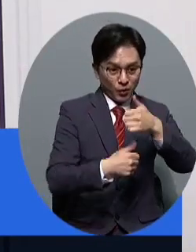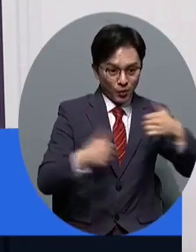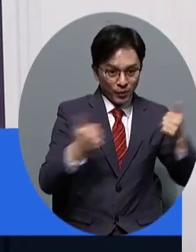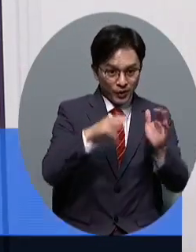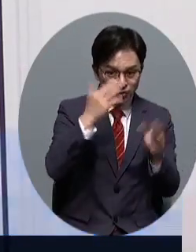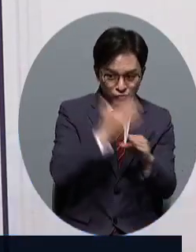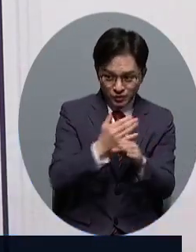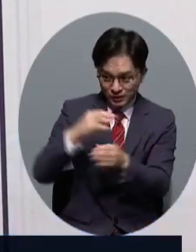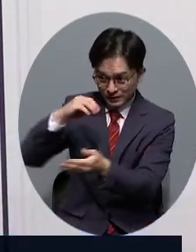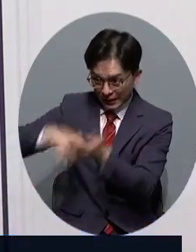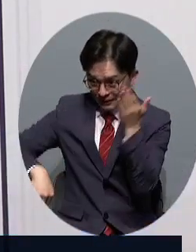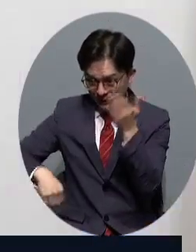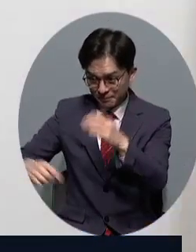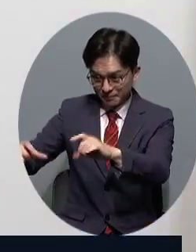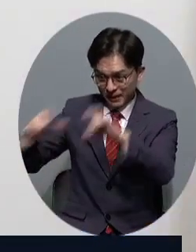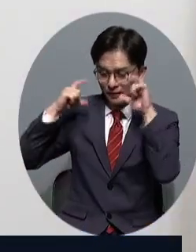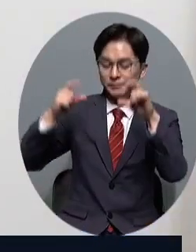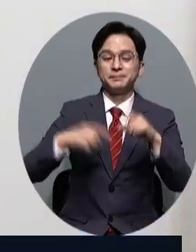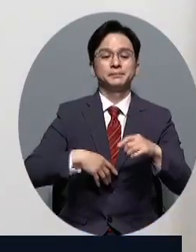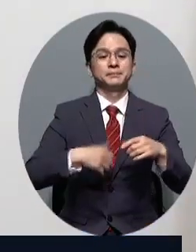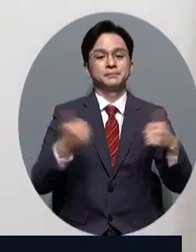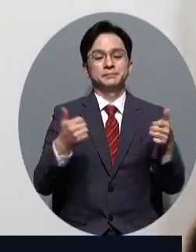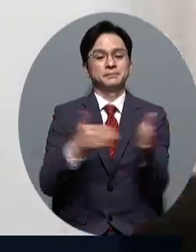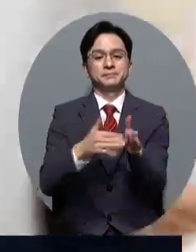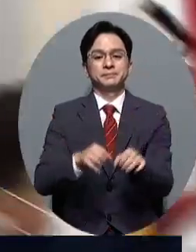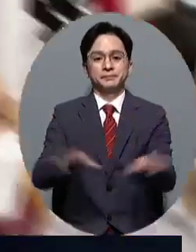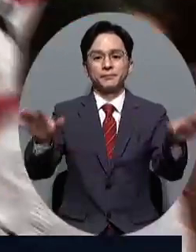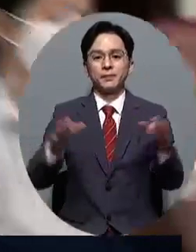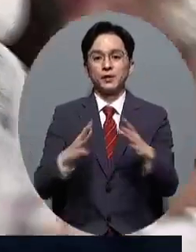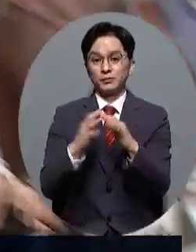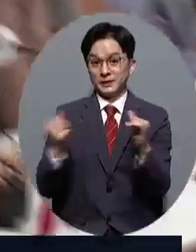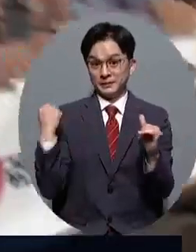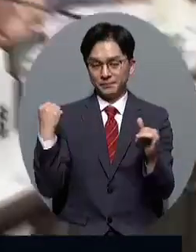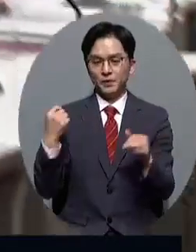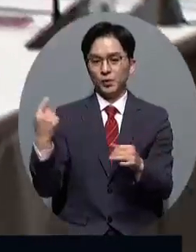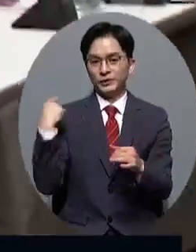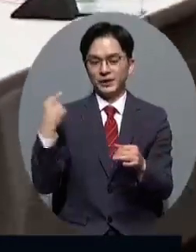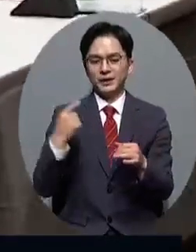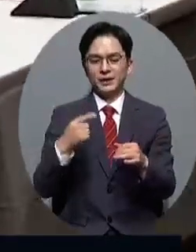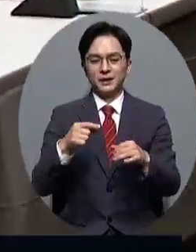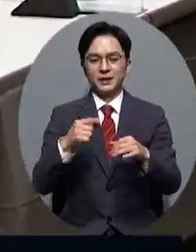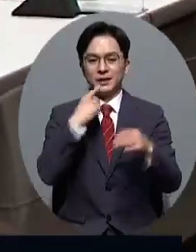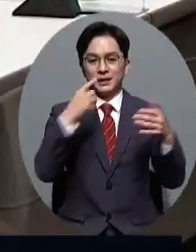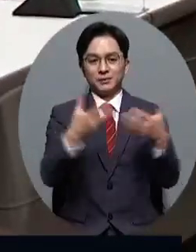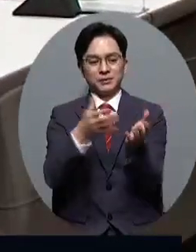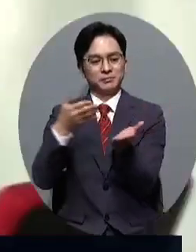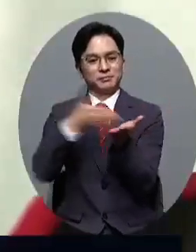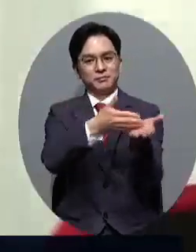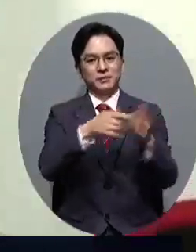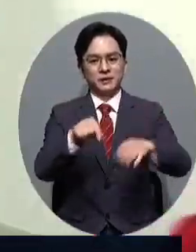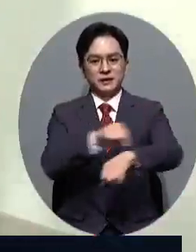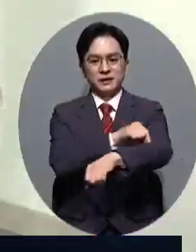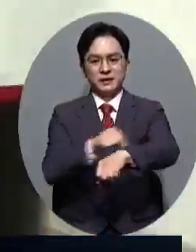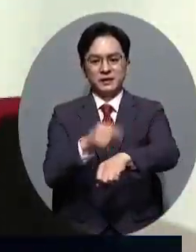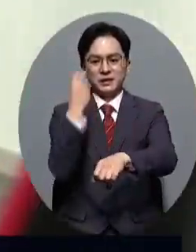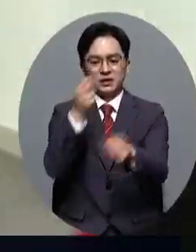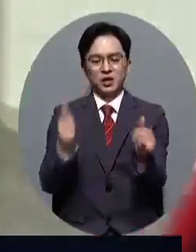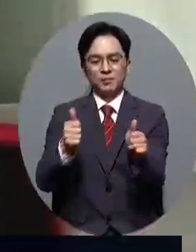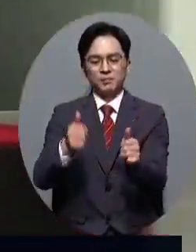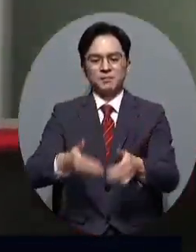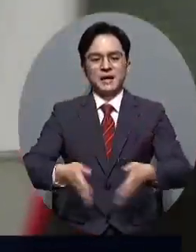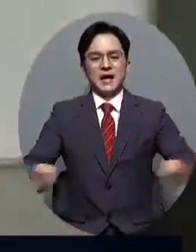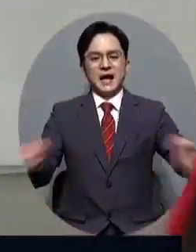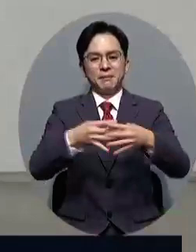책임감을 느끼고 있습니다. 국민의힘은 민주당의 특검 법안을 수용하라고 요구했습니다. 야권 대선